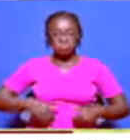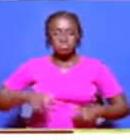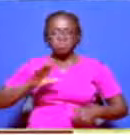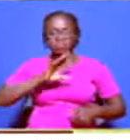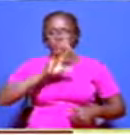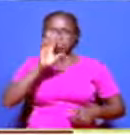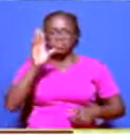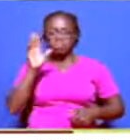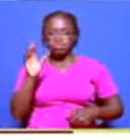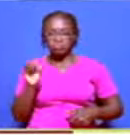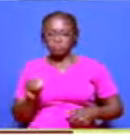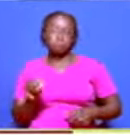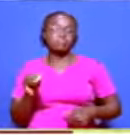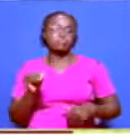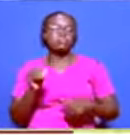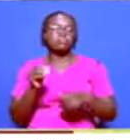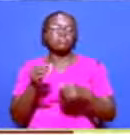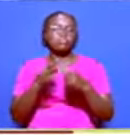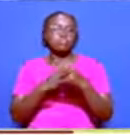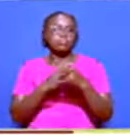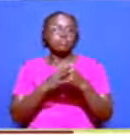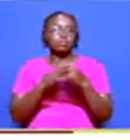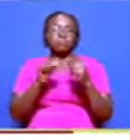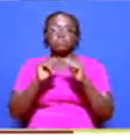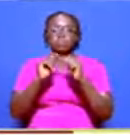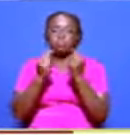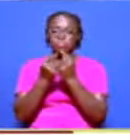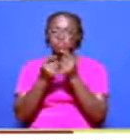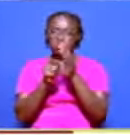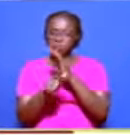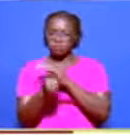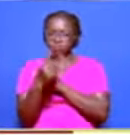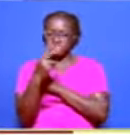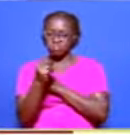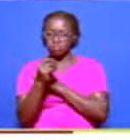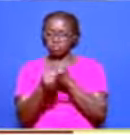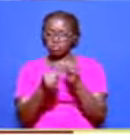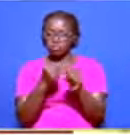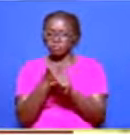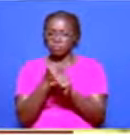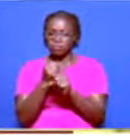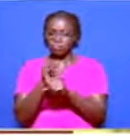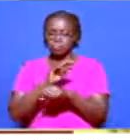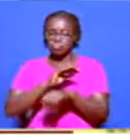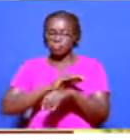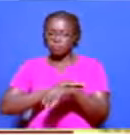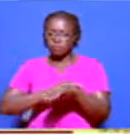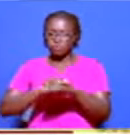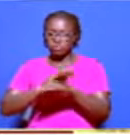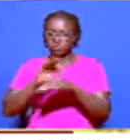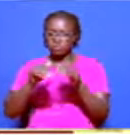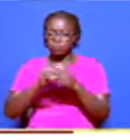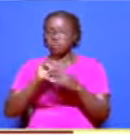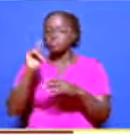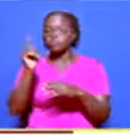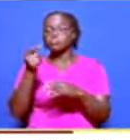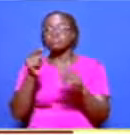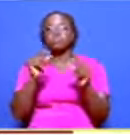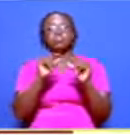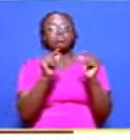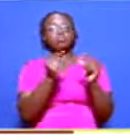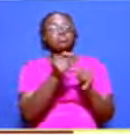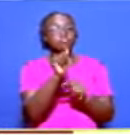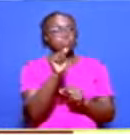yamevutia timu 8 za wachezaji umri chini ya miaka 20 kutoka kote barani Afrika. Kenya iko katika kundi A